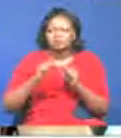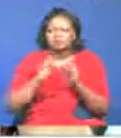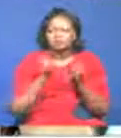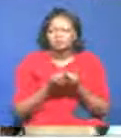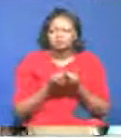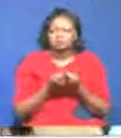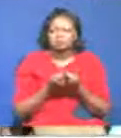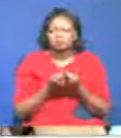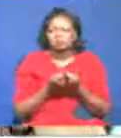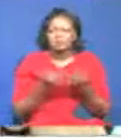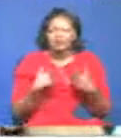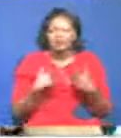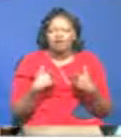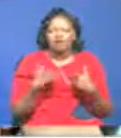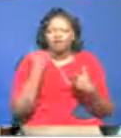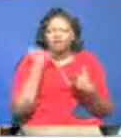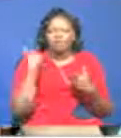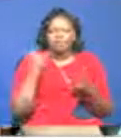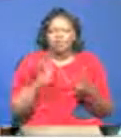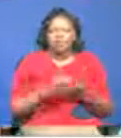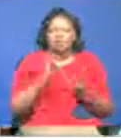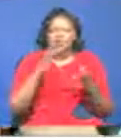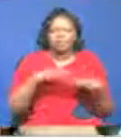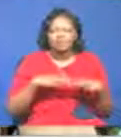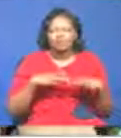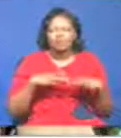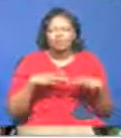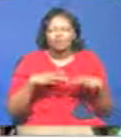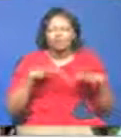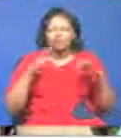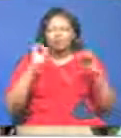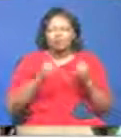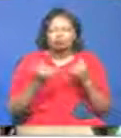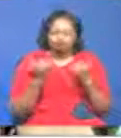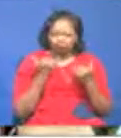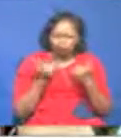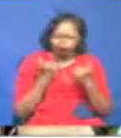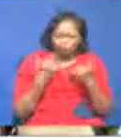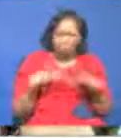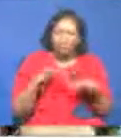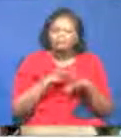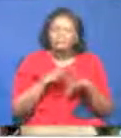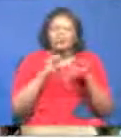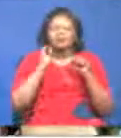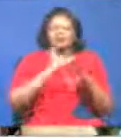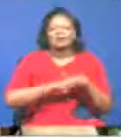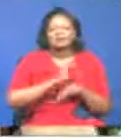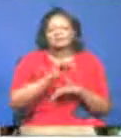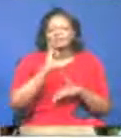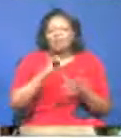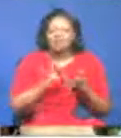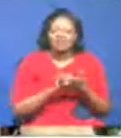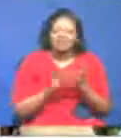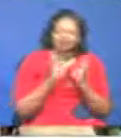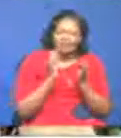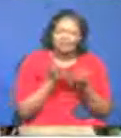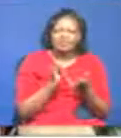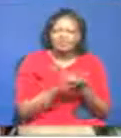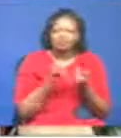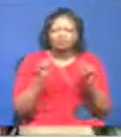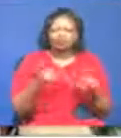ama mahali ambapo Wakenya au wale ambao wameathirika wanaweza kuwapata, waseme kuna familia ambayo leo